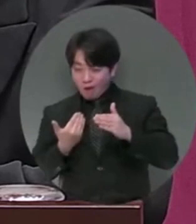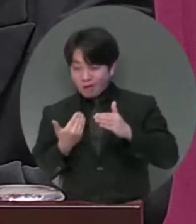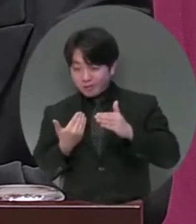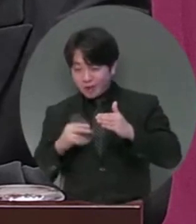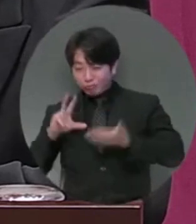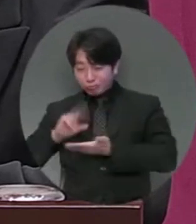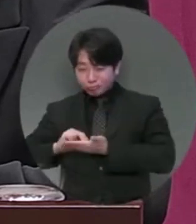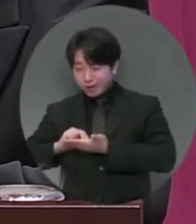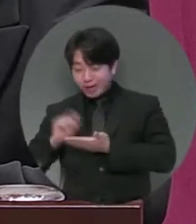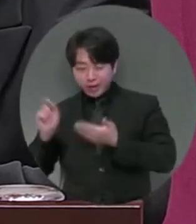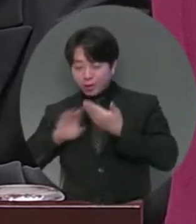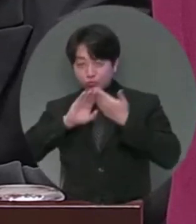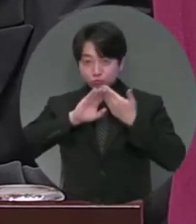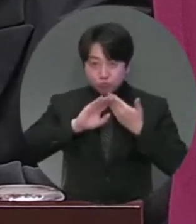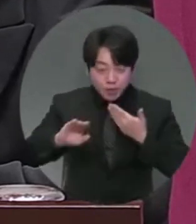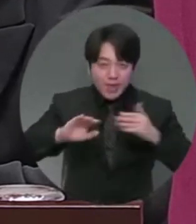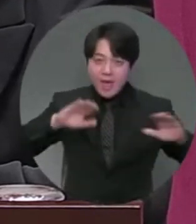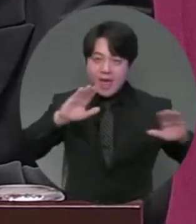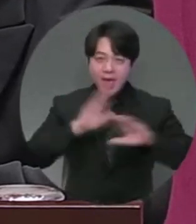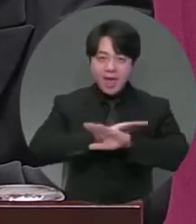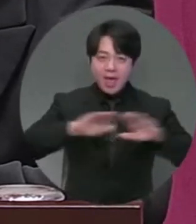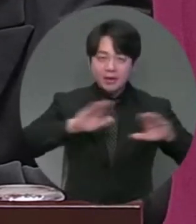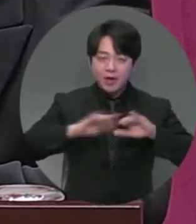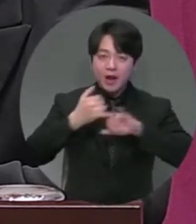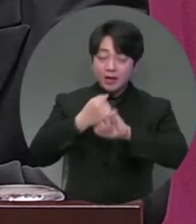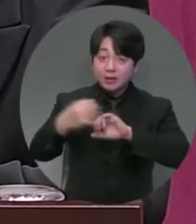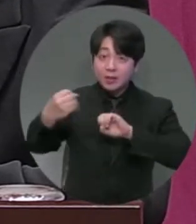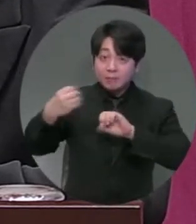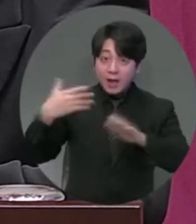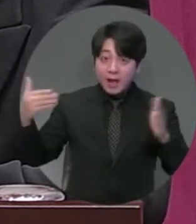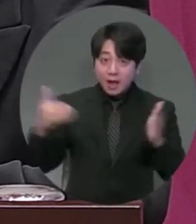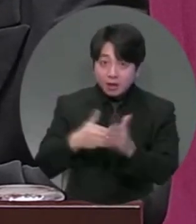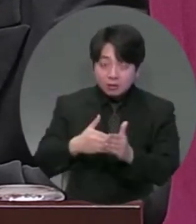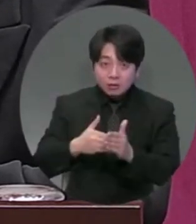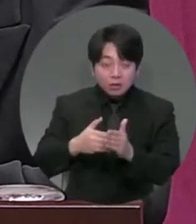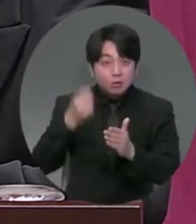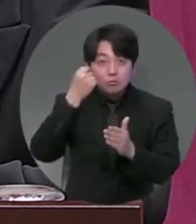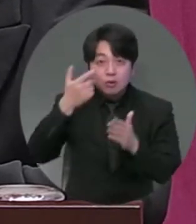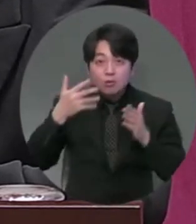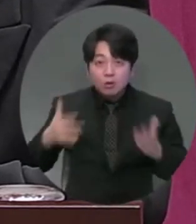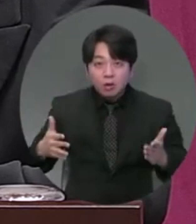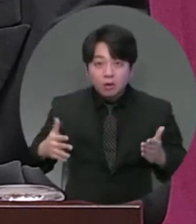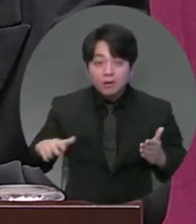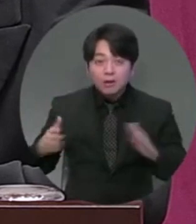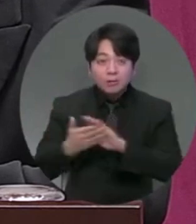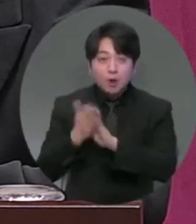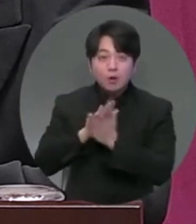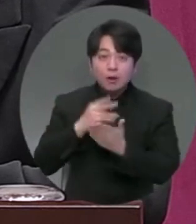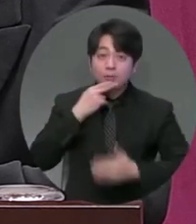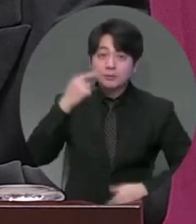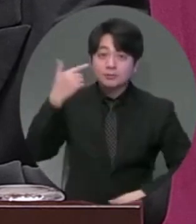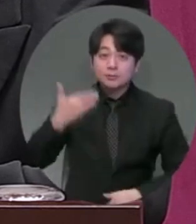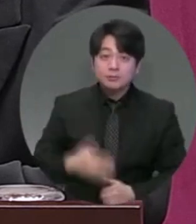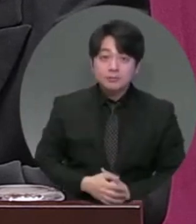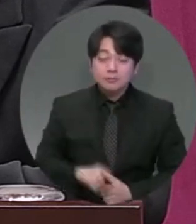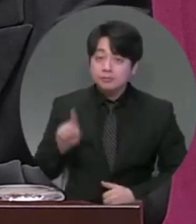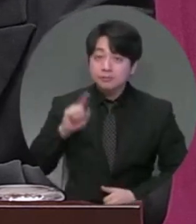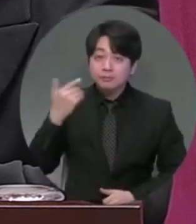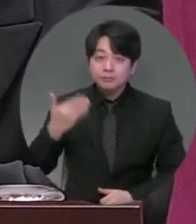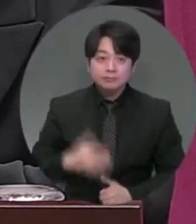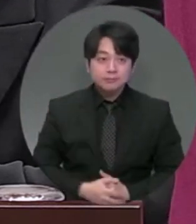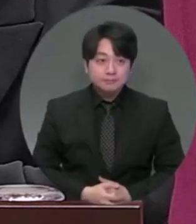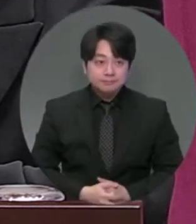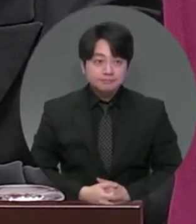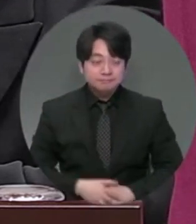하겠다 약속하셨습니다 반년 조금 안됐는데요 무엇이 달라졌습니까 제가 그 이후에 한 조치들은요